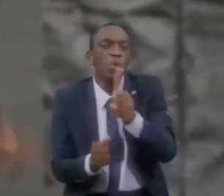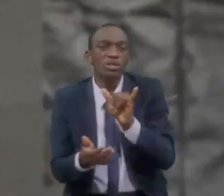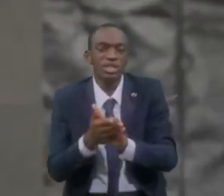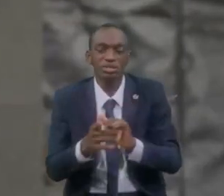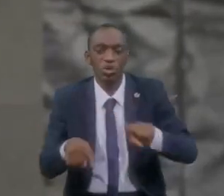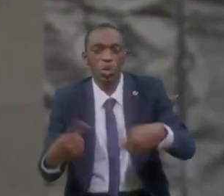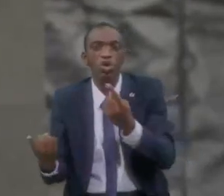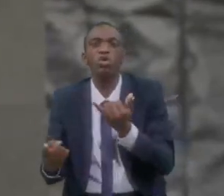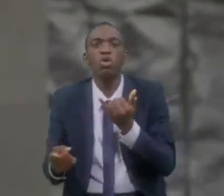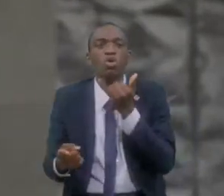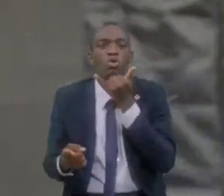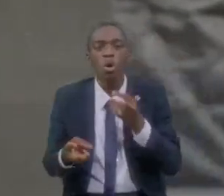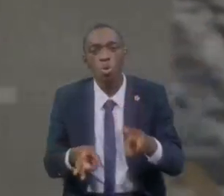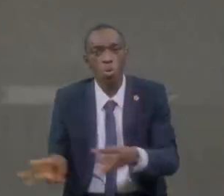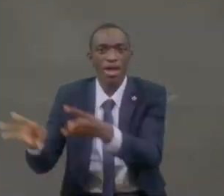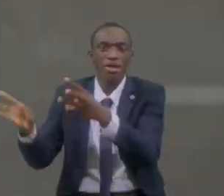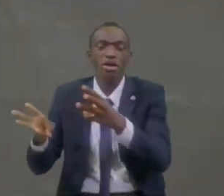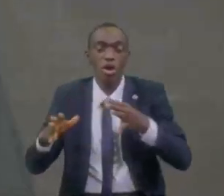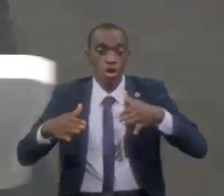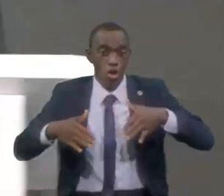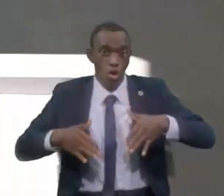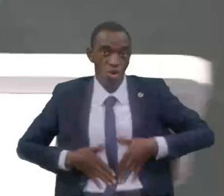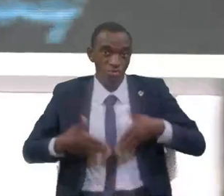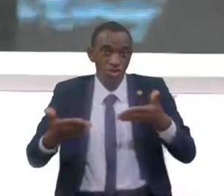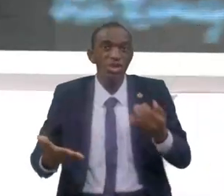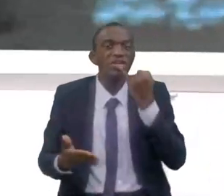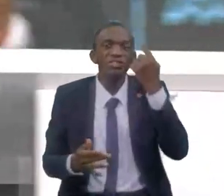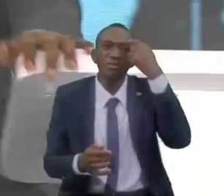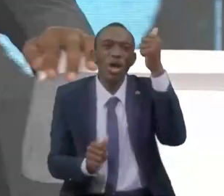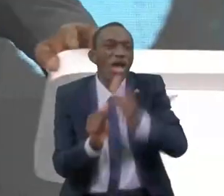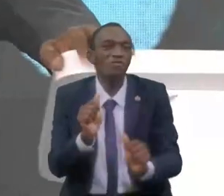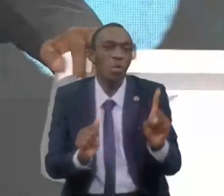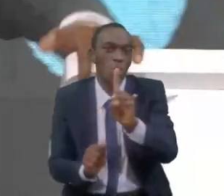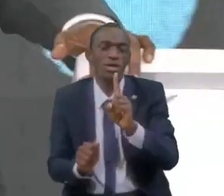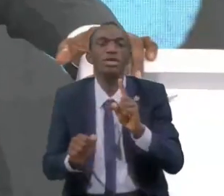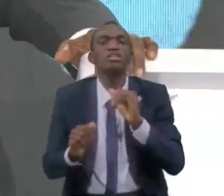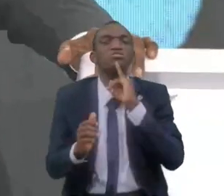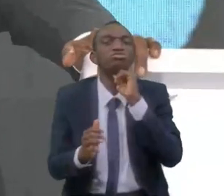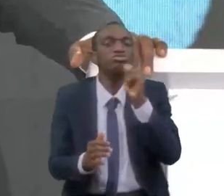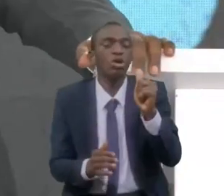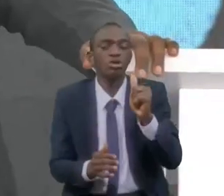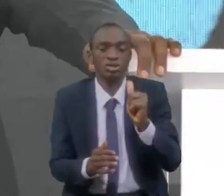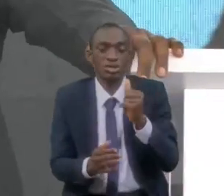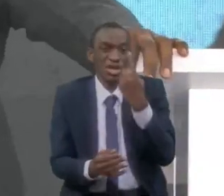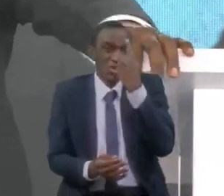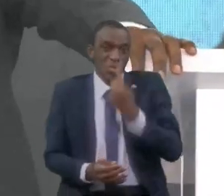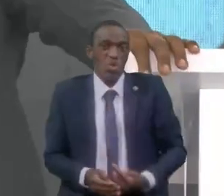La confession est pour tout le monde. Mais la confession ne doit pas être seule. La confession doit être